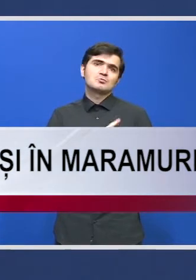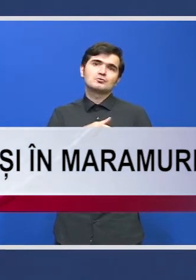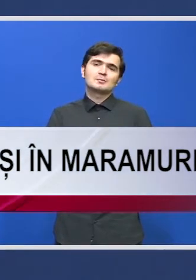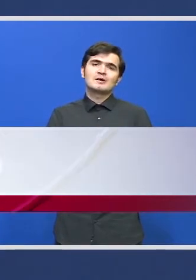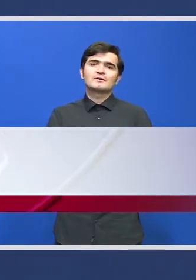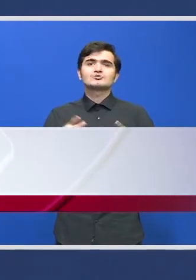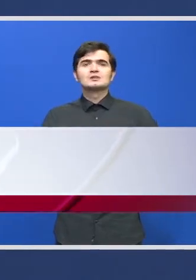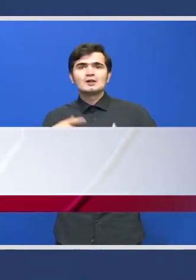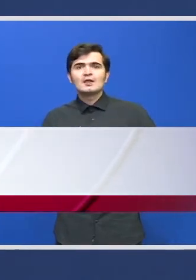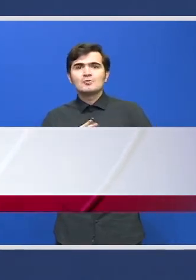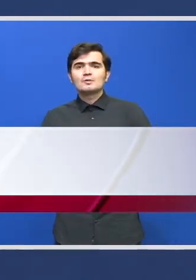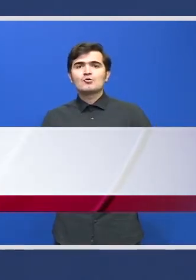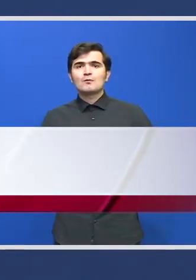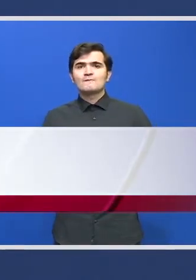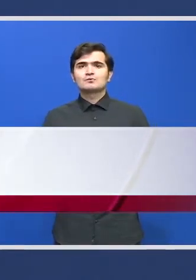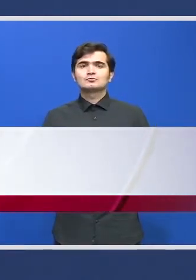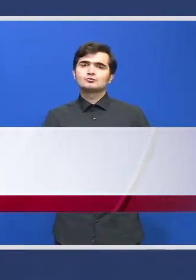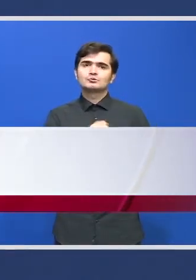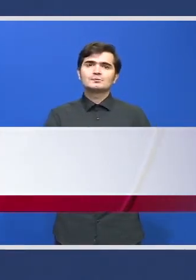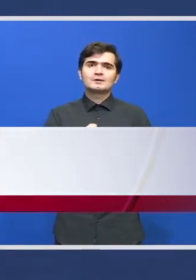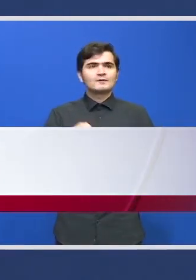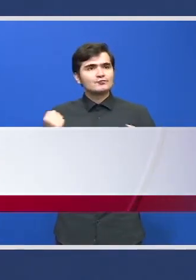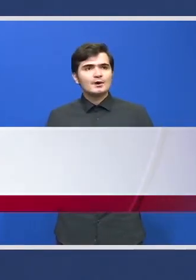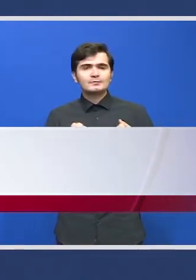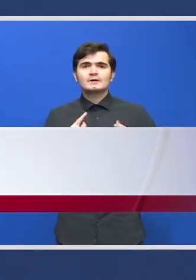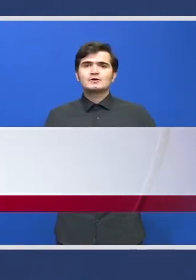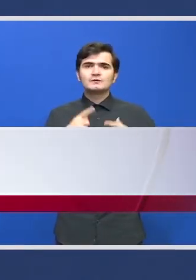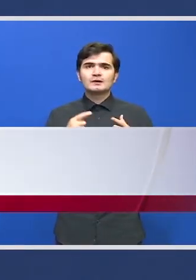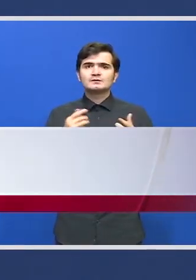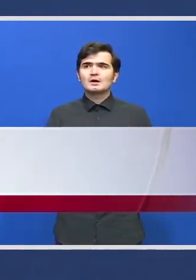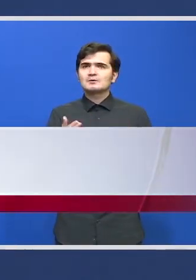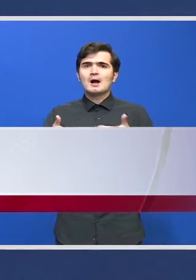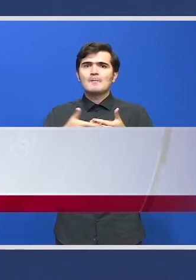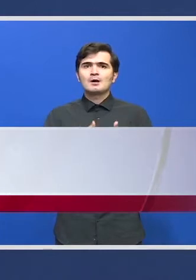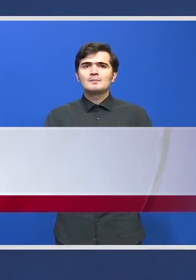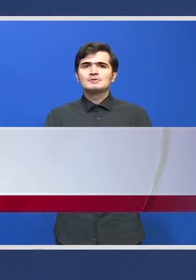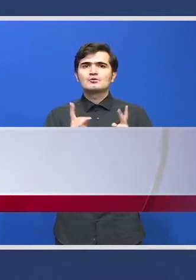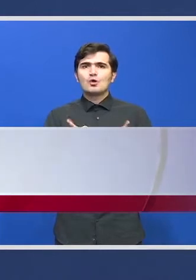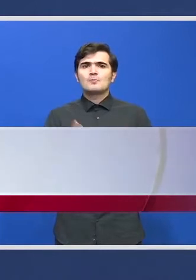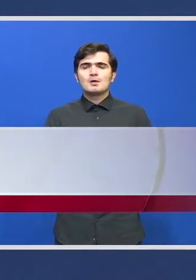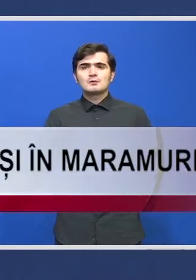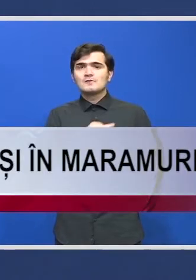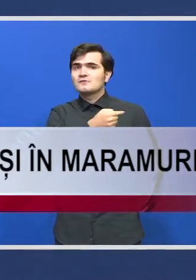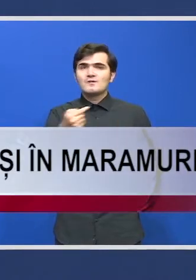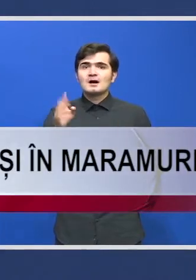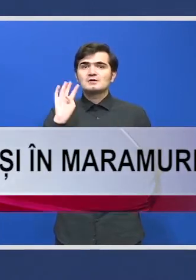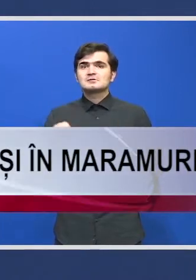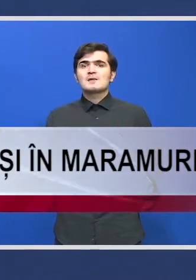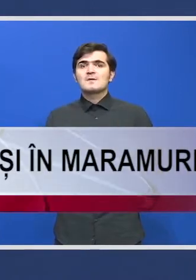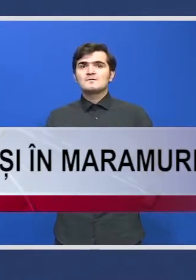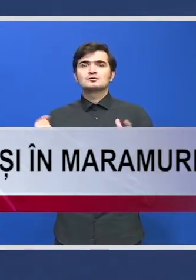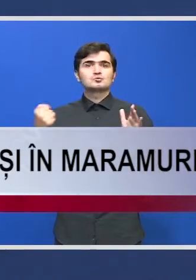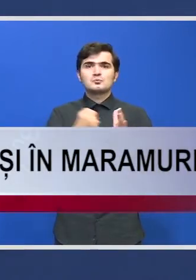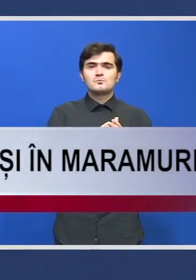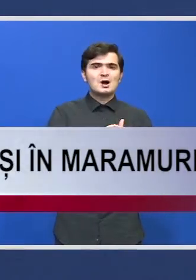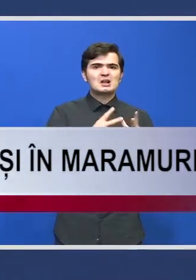la acest moment și să putem să ne facem activitatea și viața cât mai aproape de normal, fără să aibă virusul un impact grav